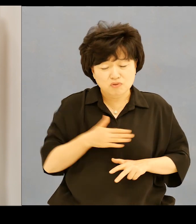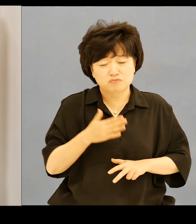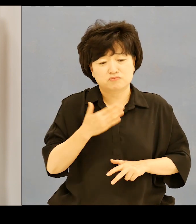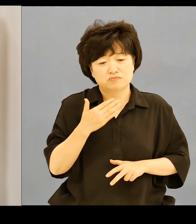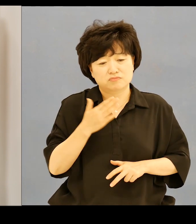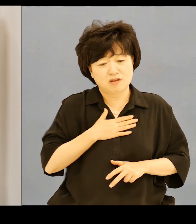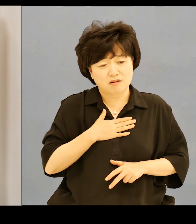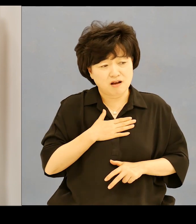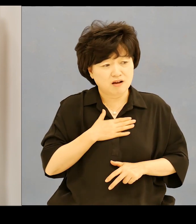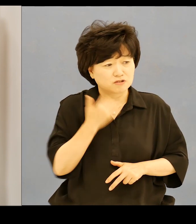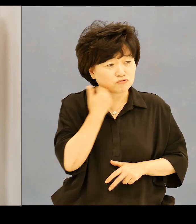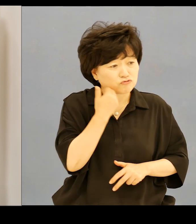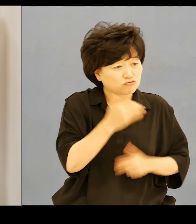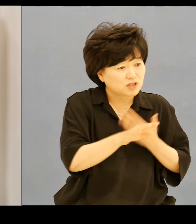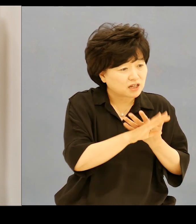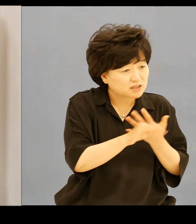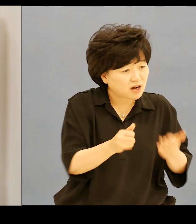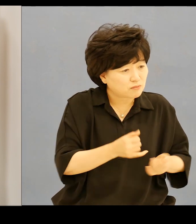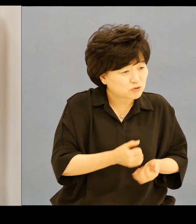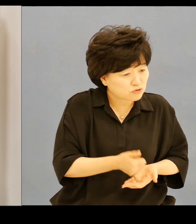이제 누군가를 섬기고